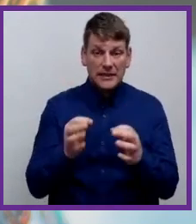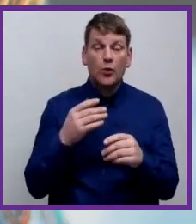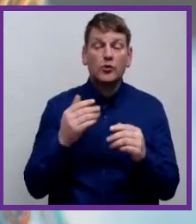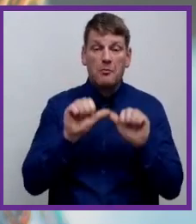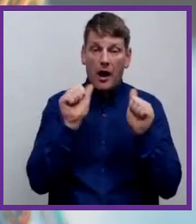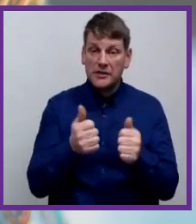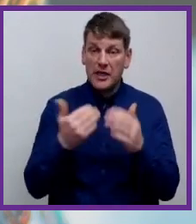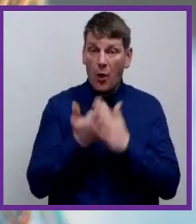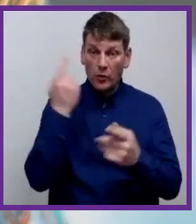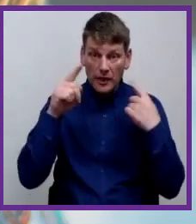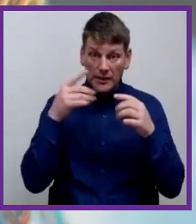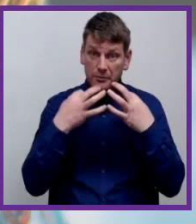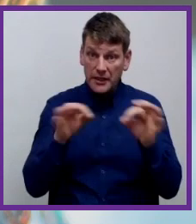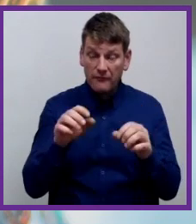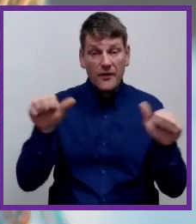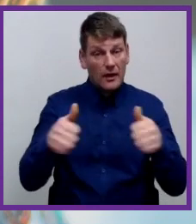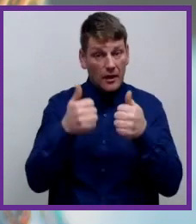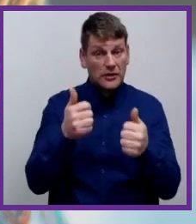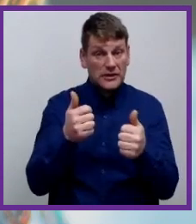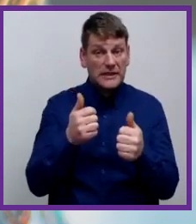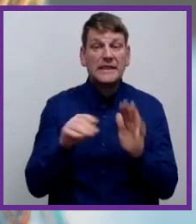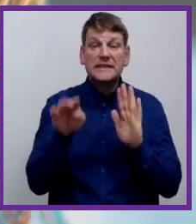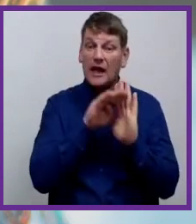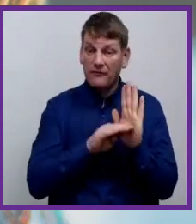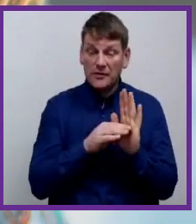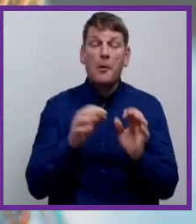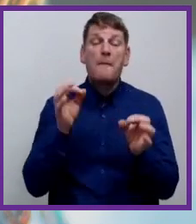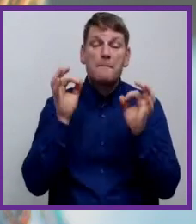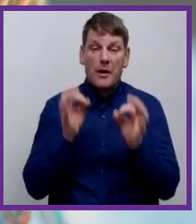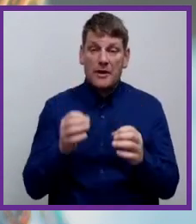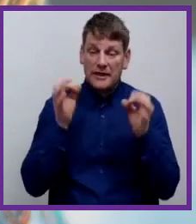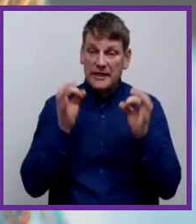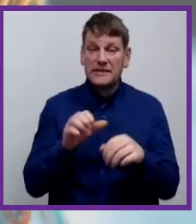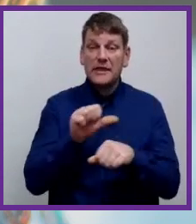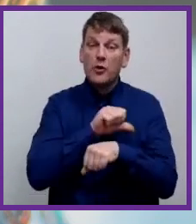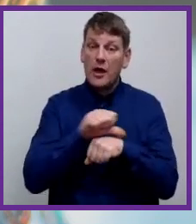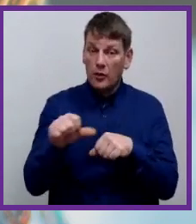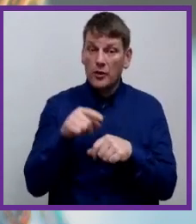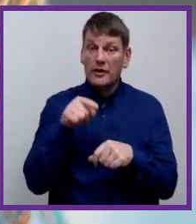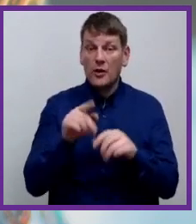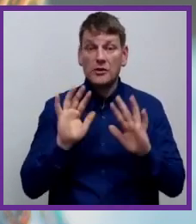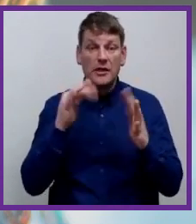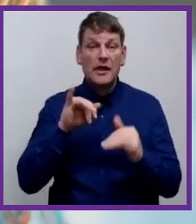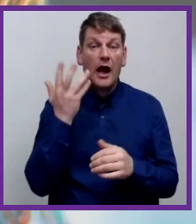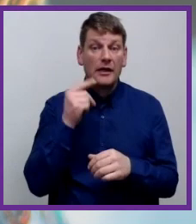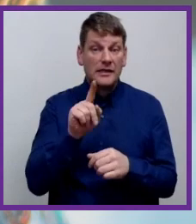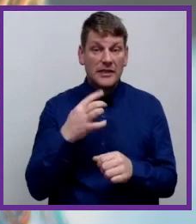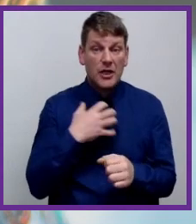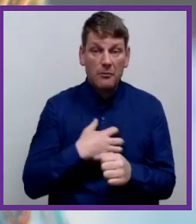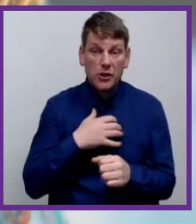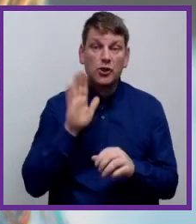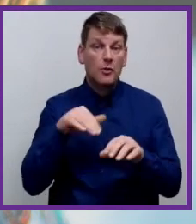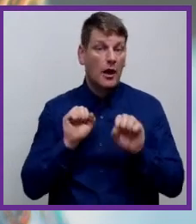brīvību. Vienlaikus Satversme pieļauj pamattiesību ierobežojumus tajos gadījumos, kad tas ir nepieciešams, lai